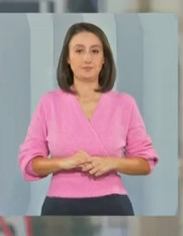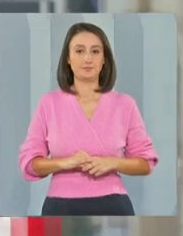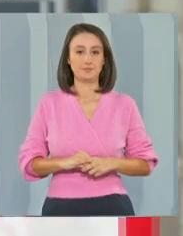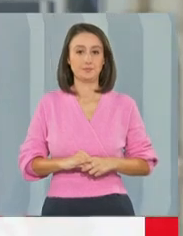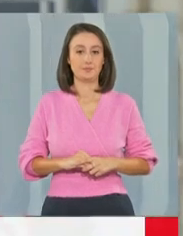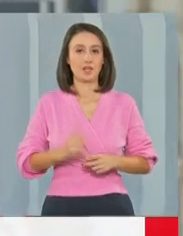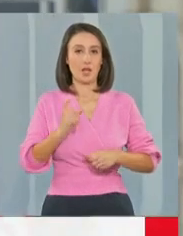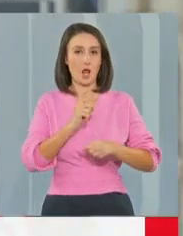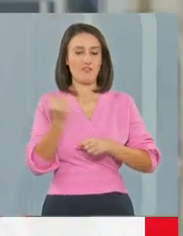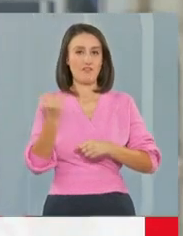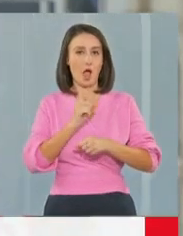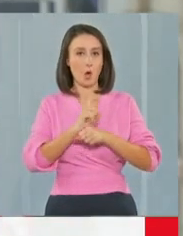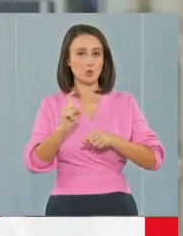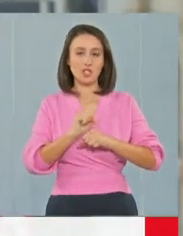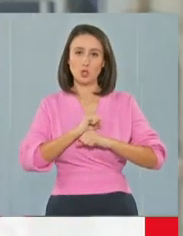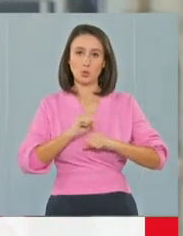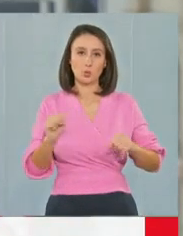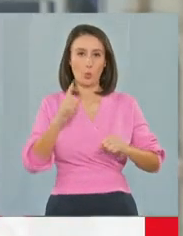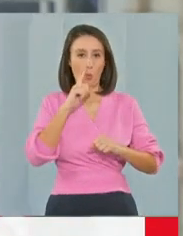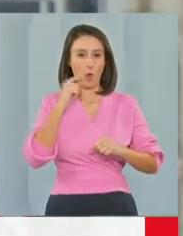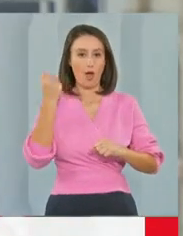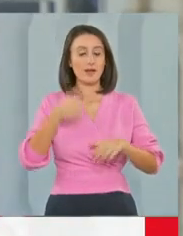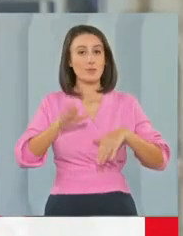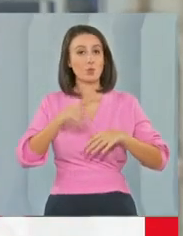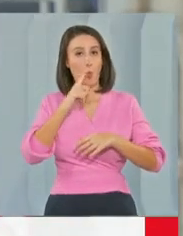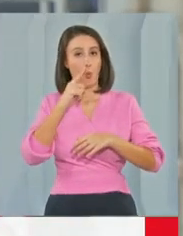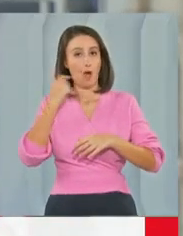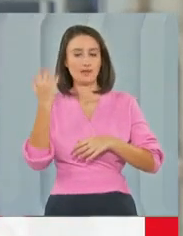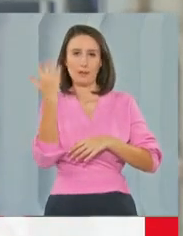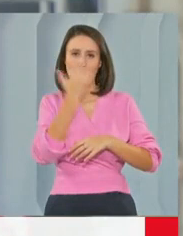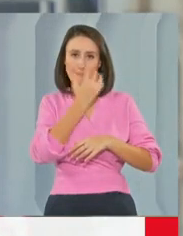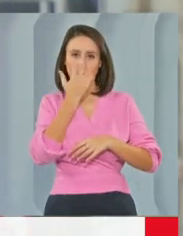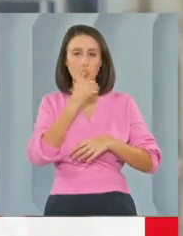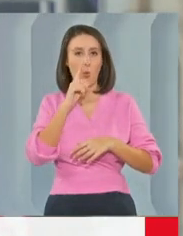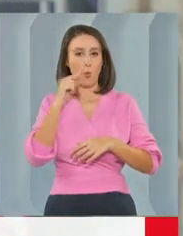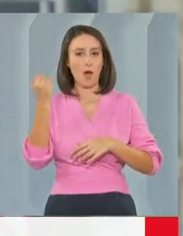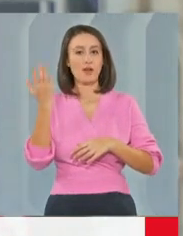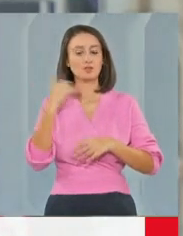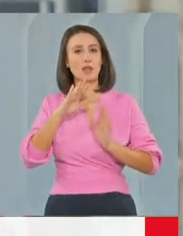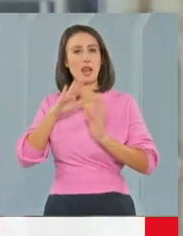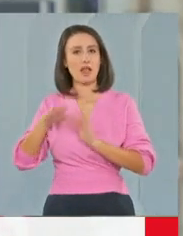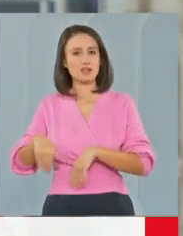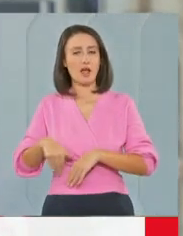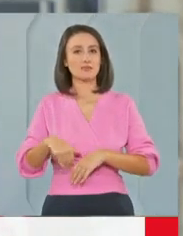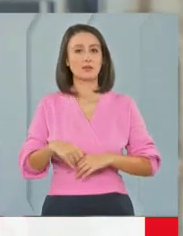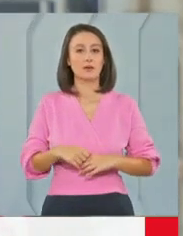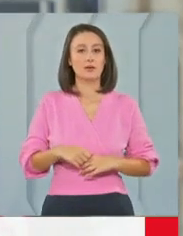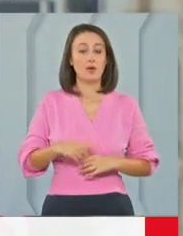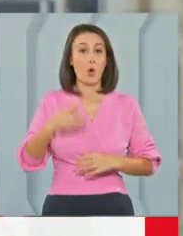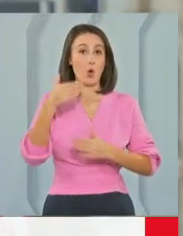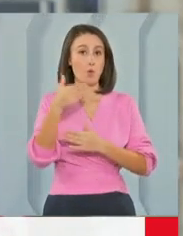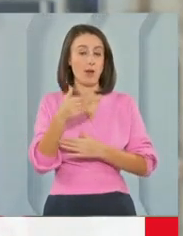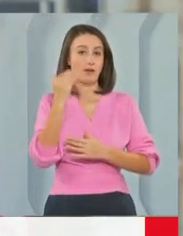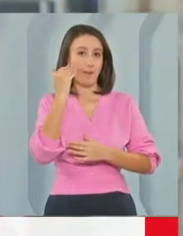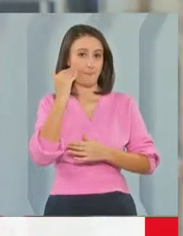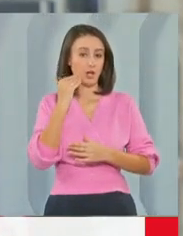vin acuzații dure de la Budapesta ministrul ungar de Externe Se plânge că Ungaria a fost lăsată de izbeliște de o companie